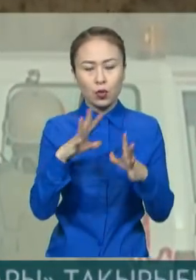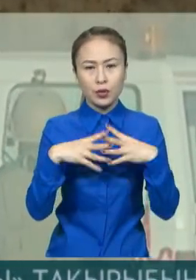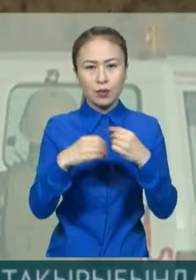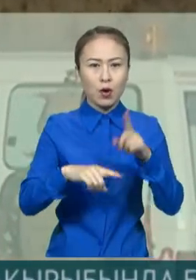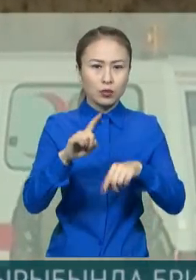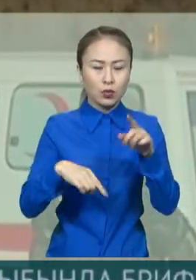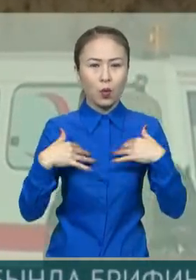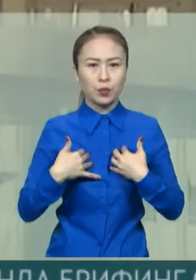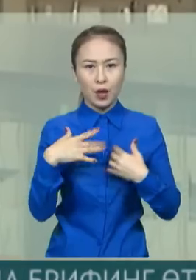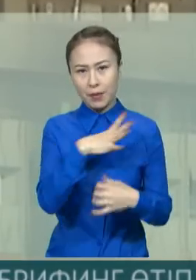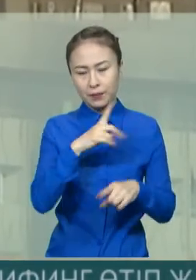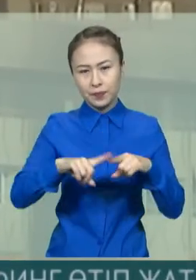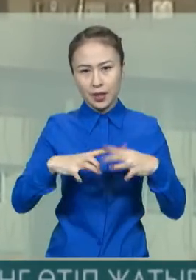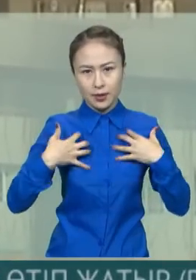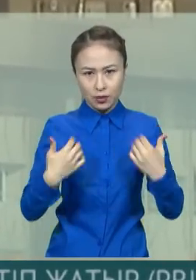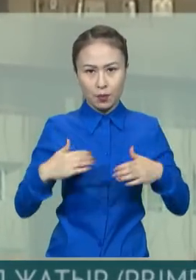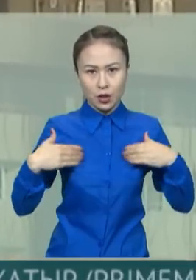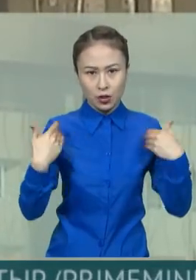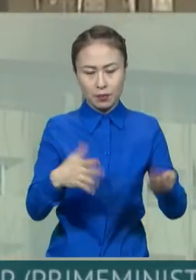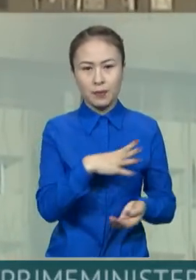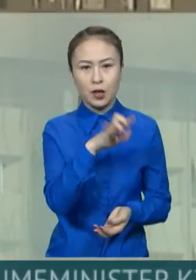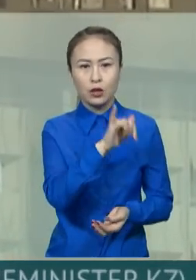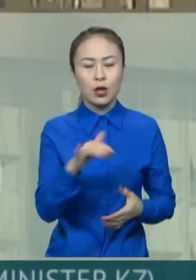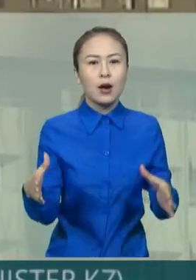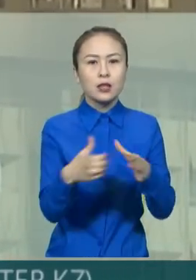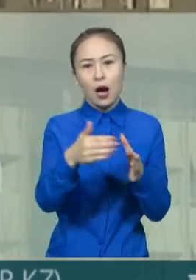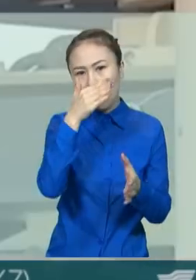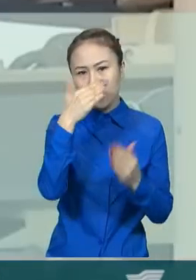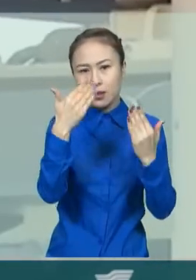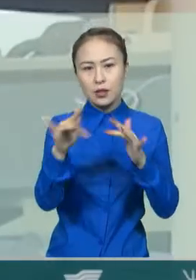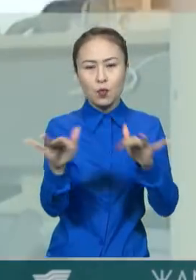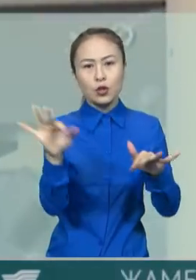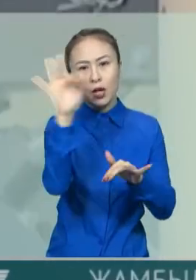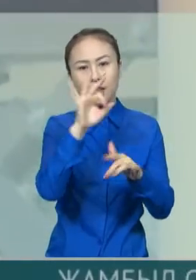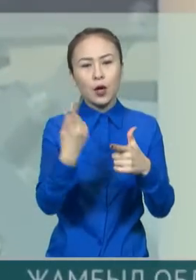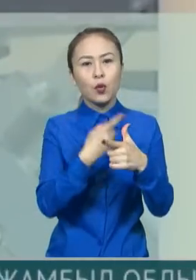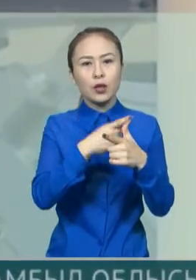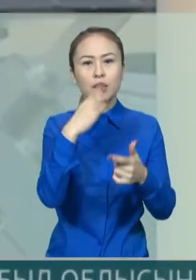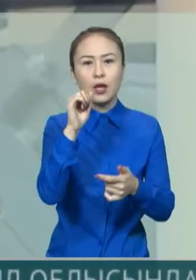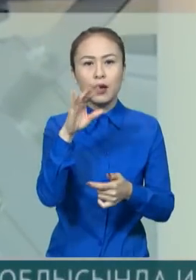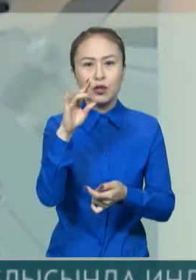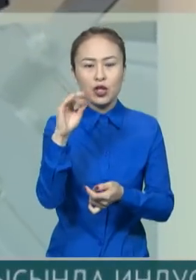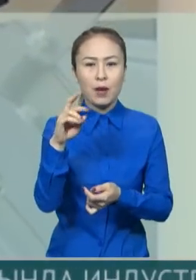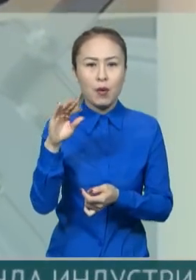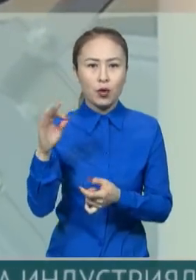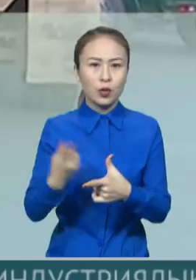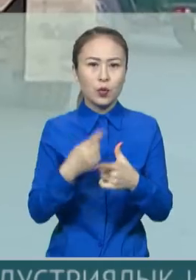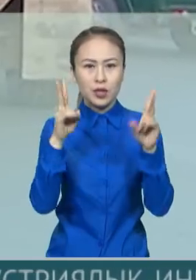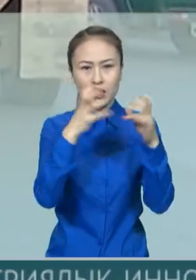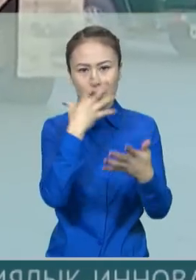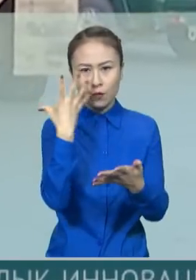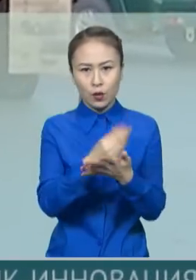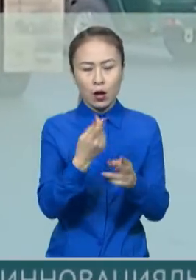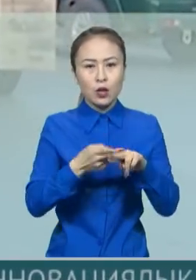айтып, жараланғандардың тез сауығып кетуін тіледі. Ал Біркен ұлттар ұйымы бас хатшысының Ауғанстан ісі бойынша арнайы өкілі Тадамичи Ямамото